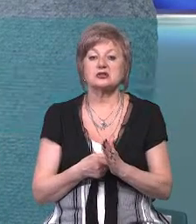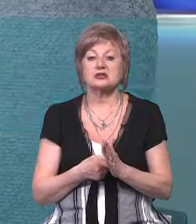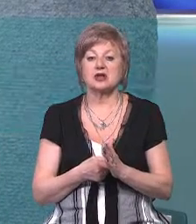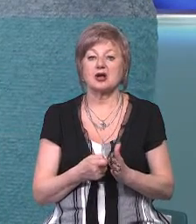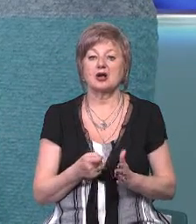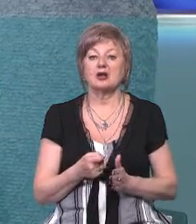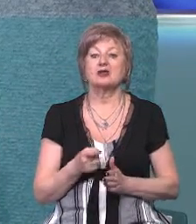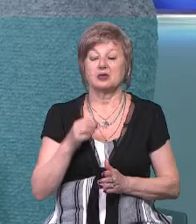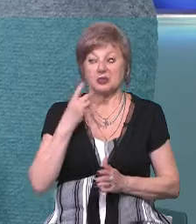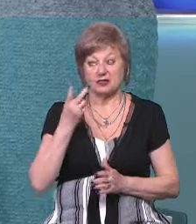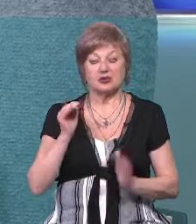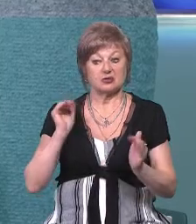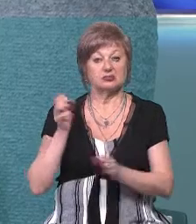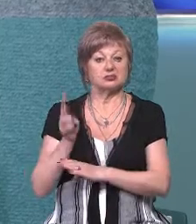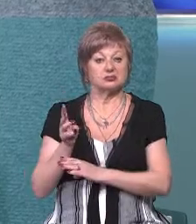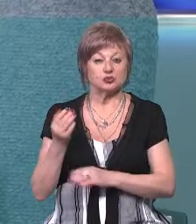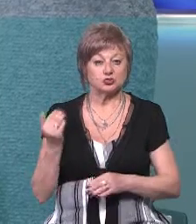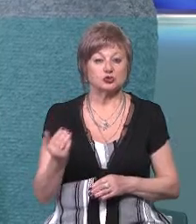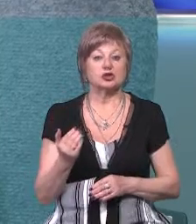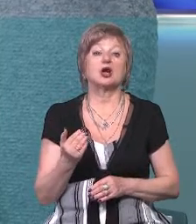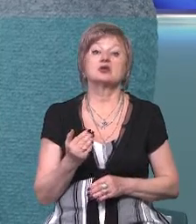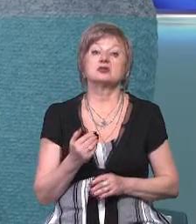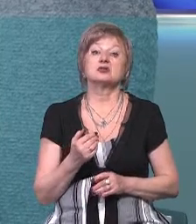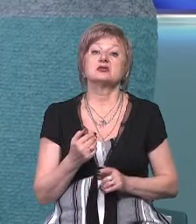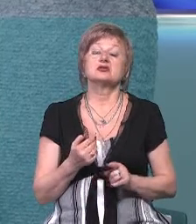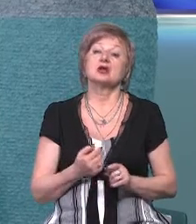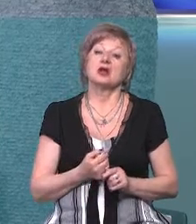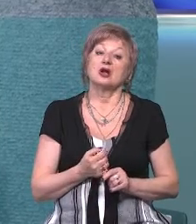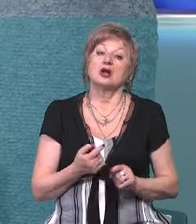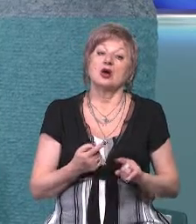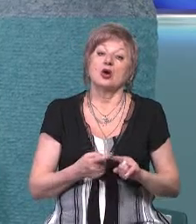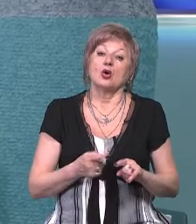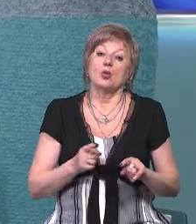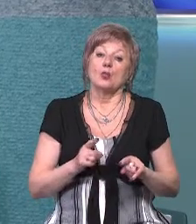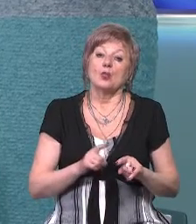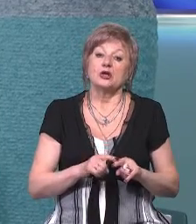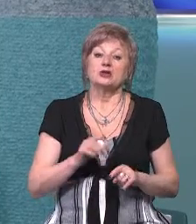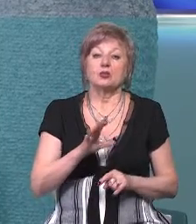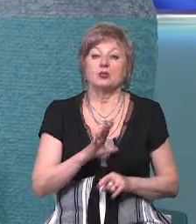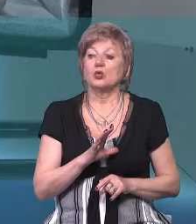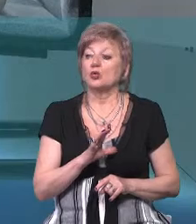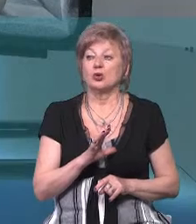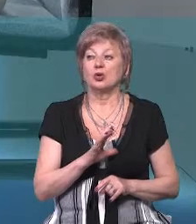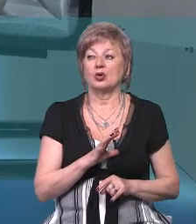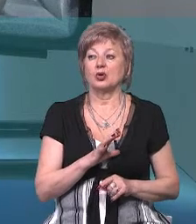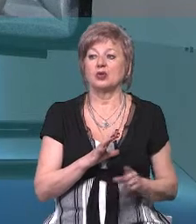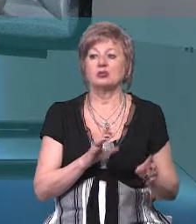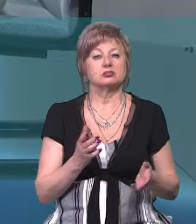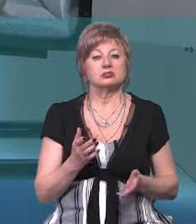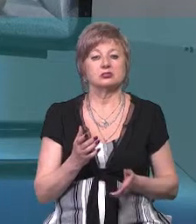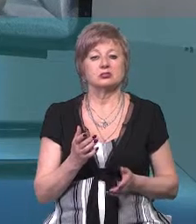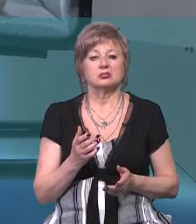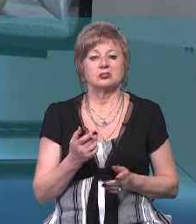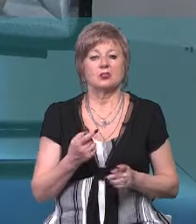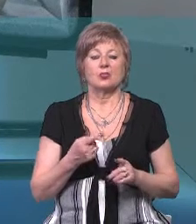коментар, який ми бачили у сюжеті, це він був на той день, на момент подання заяви, вже пройшло кілька днів, і от щоб дізнатися,